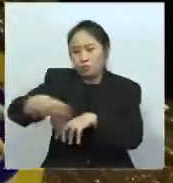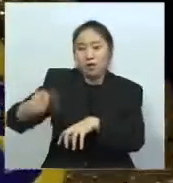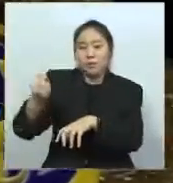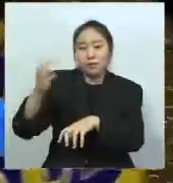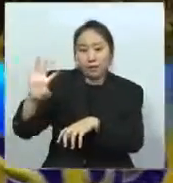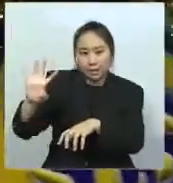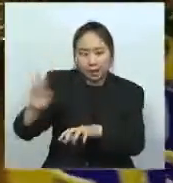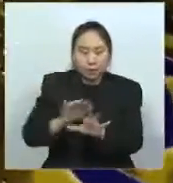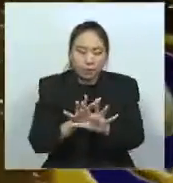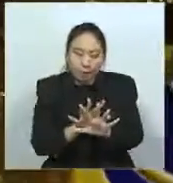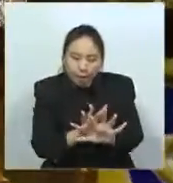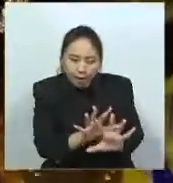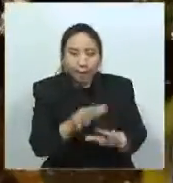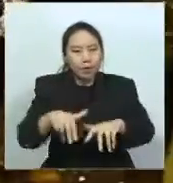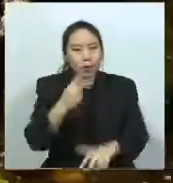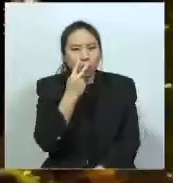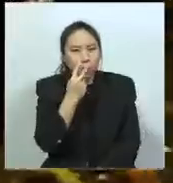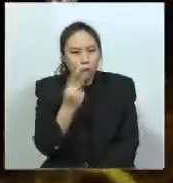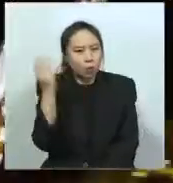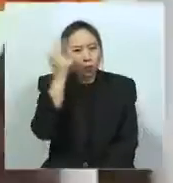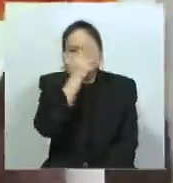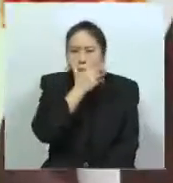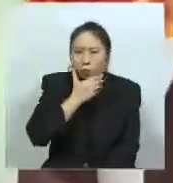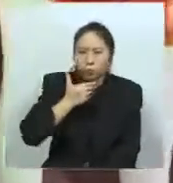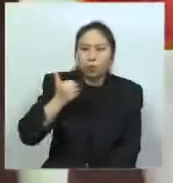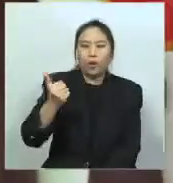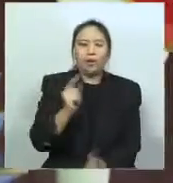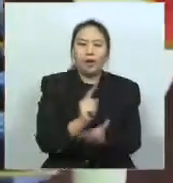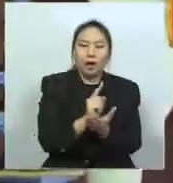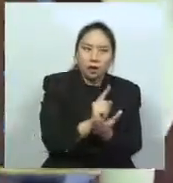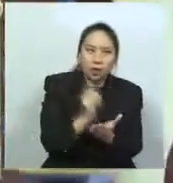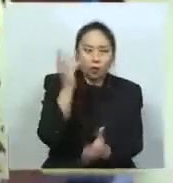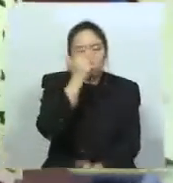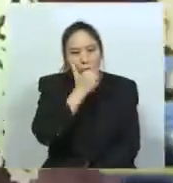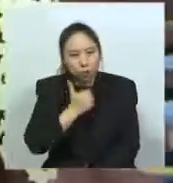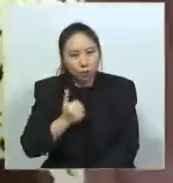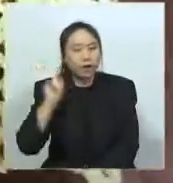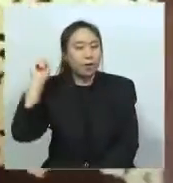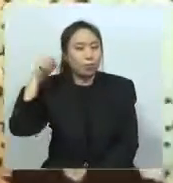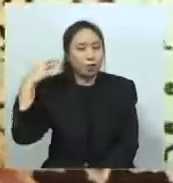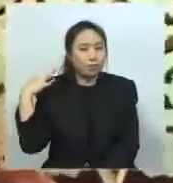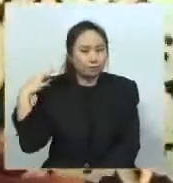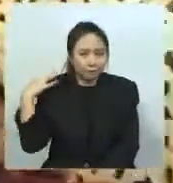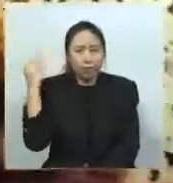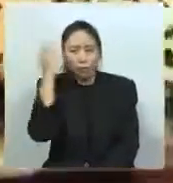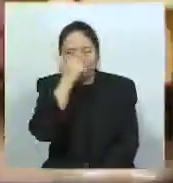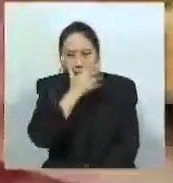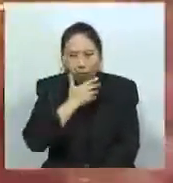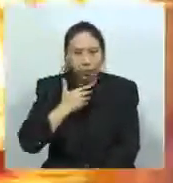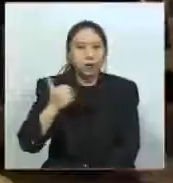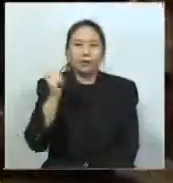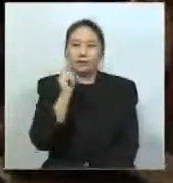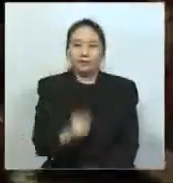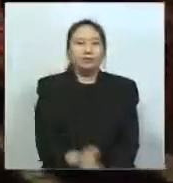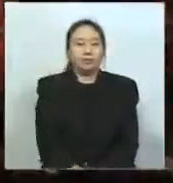แห่ให้ประชาชนได้ชมกันแล้วสวยมากๆสวยทั้งกระทงสวยทั้ง สาว สาวนะคะ สวย